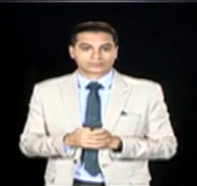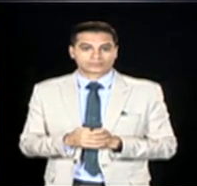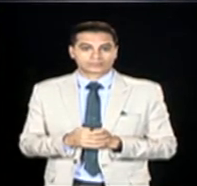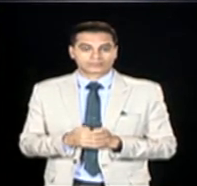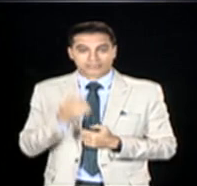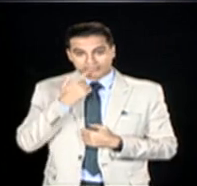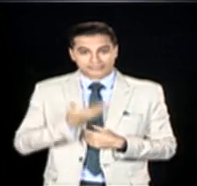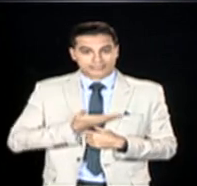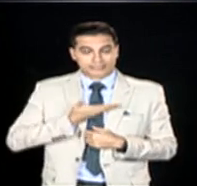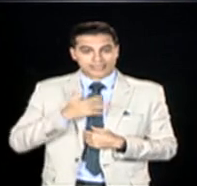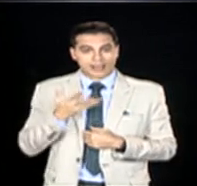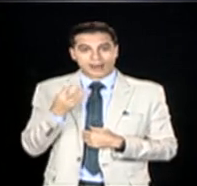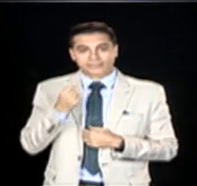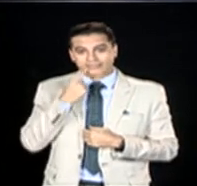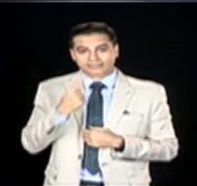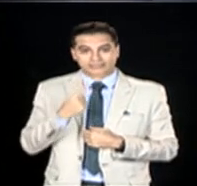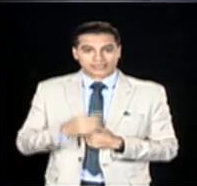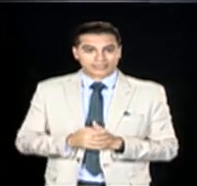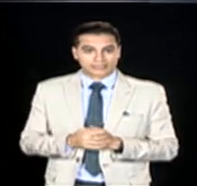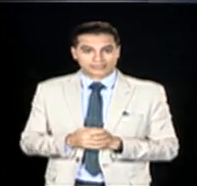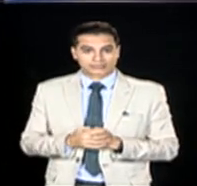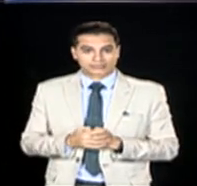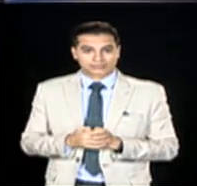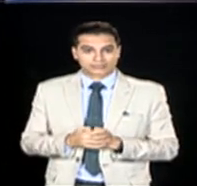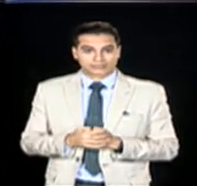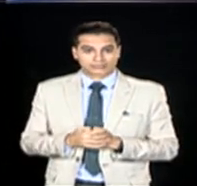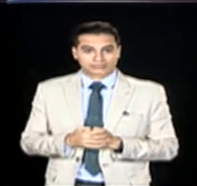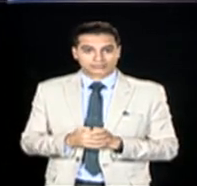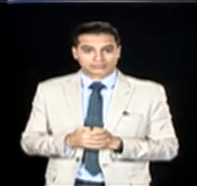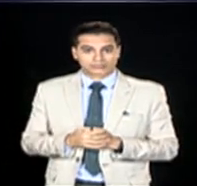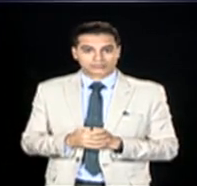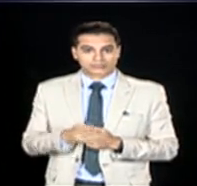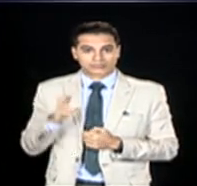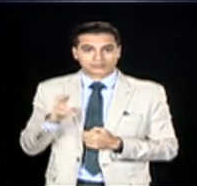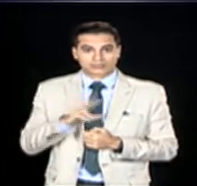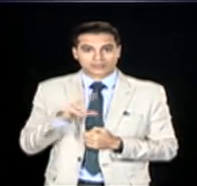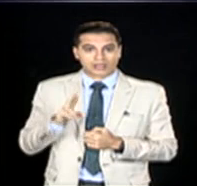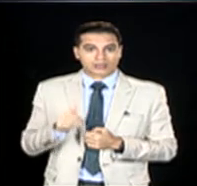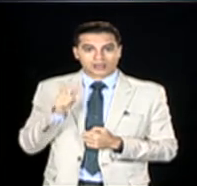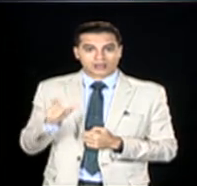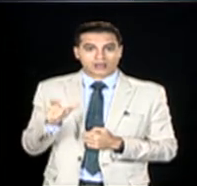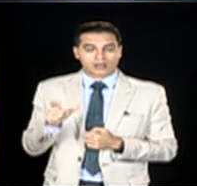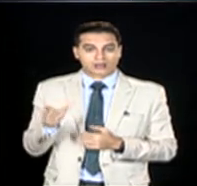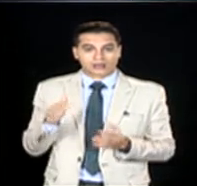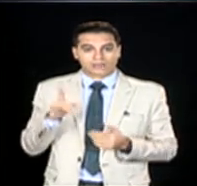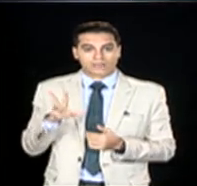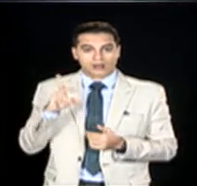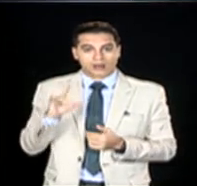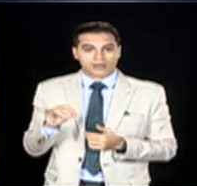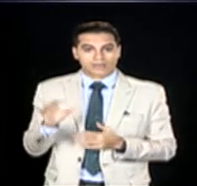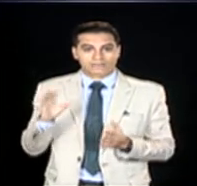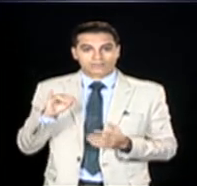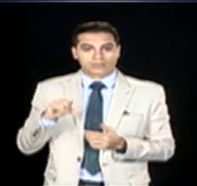كان عمره 40 سنة. زلاتان إبراهيموفيتش. زلاتان إبراهيموفيتش. يا